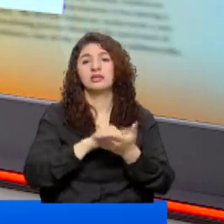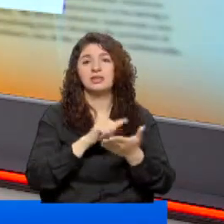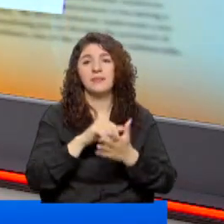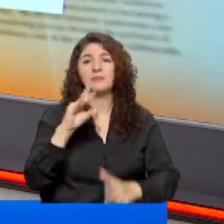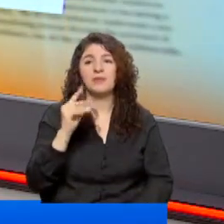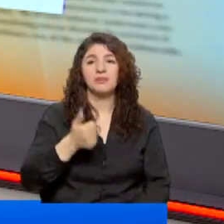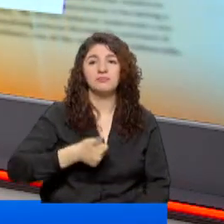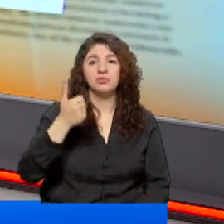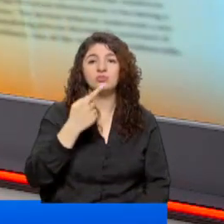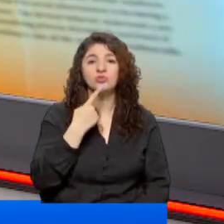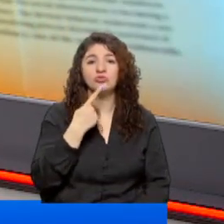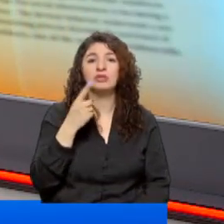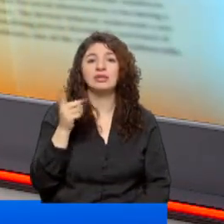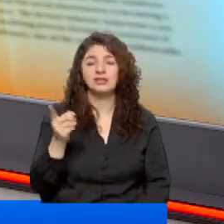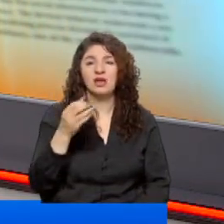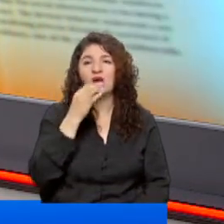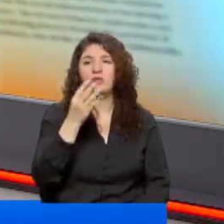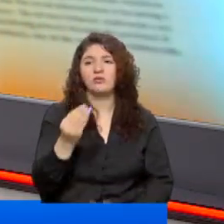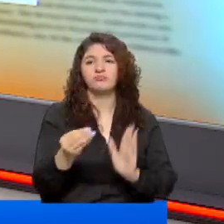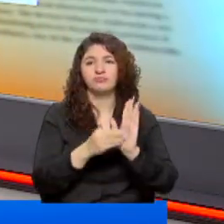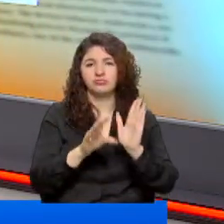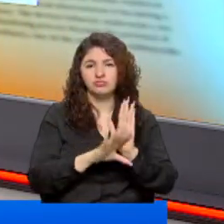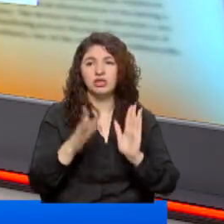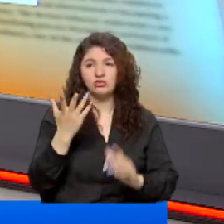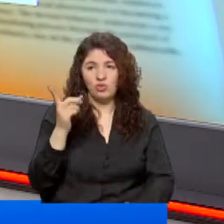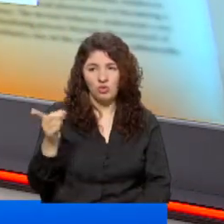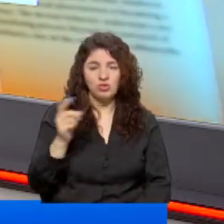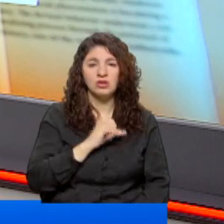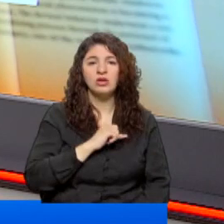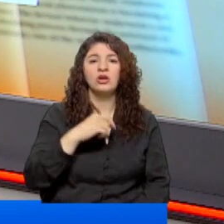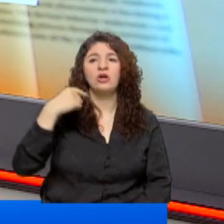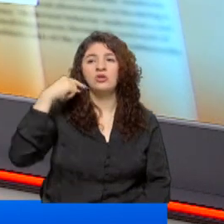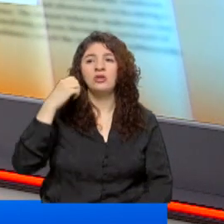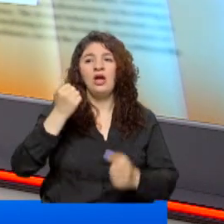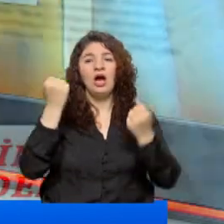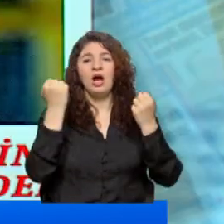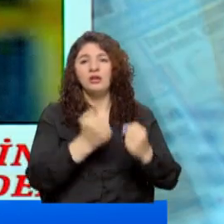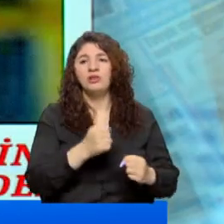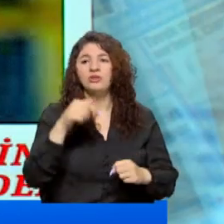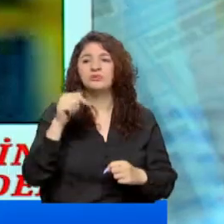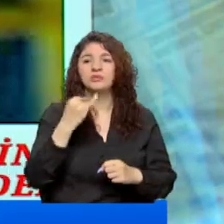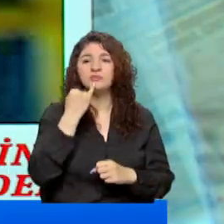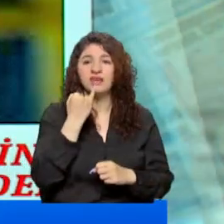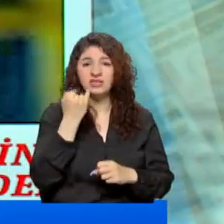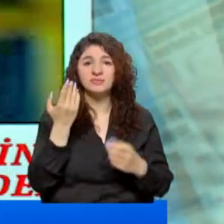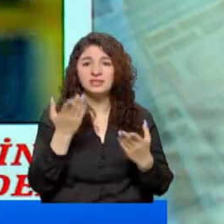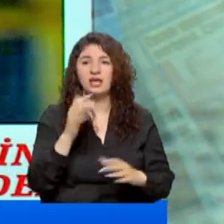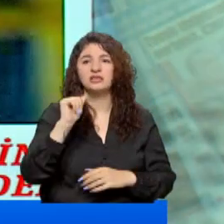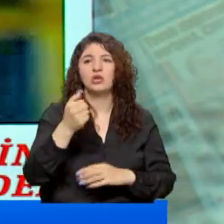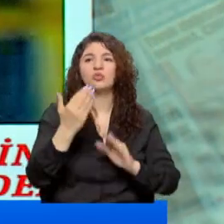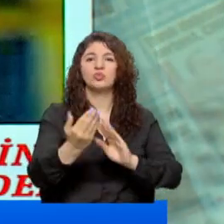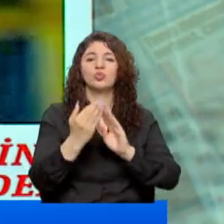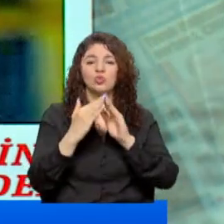MHP lideri Bahçeli'nin sözleri de haber olarak yer almış işte onlar Suriyeli sığınmacılar bugün misafirim ise